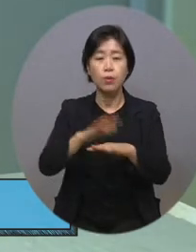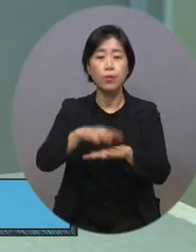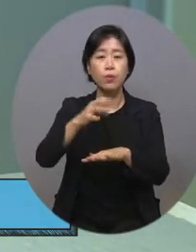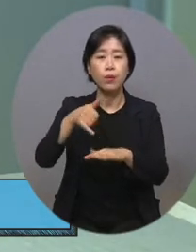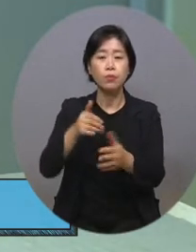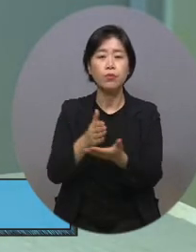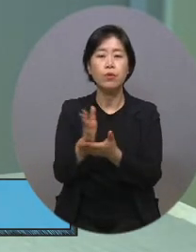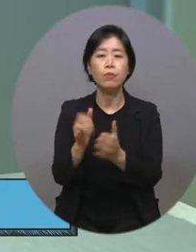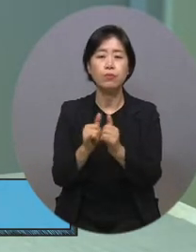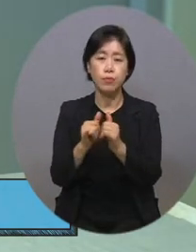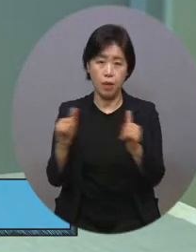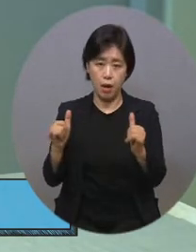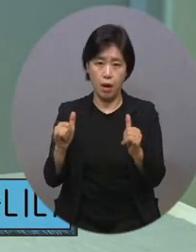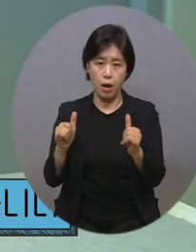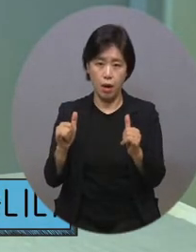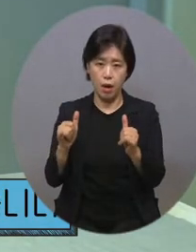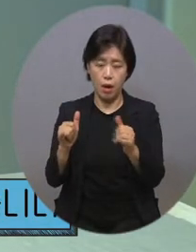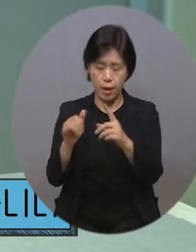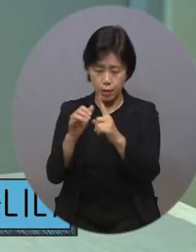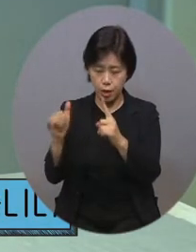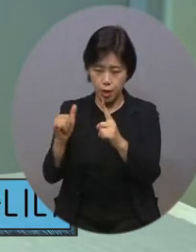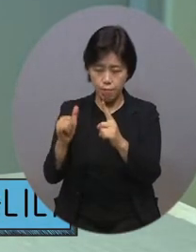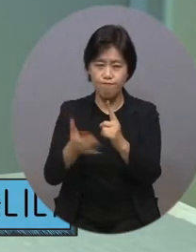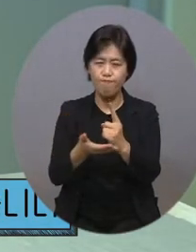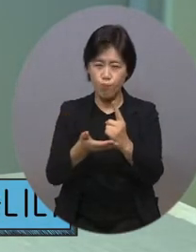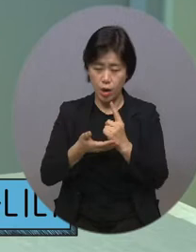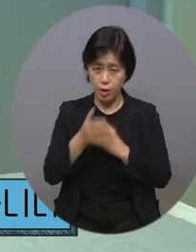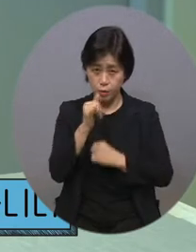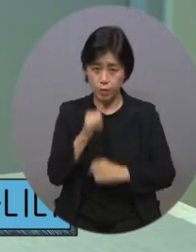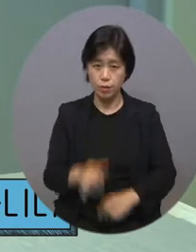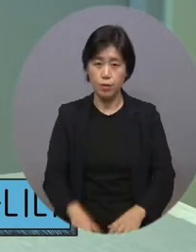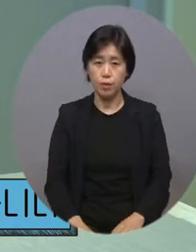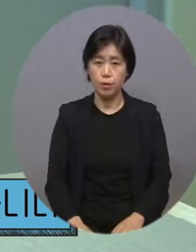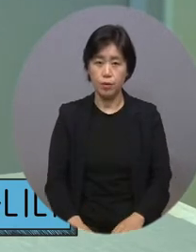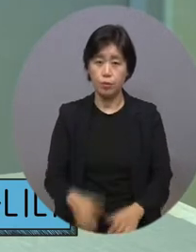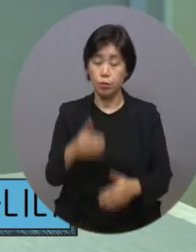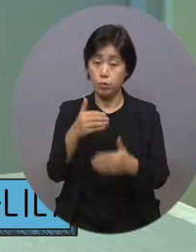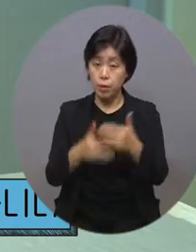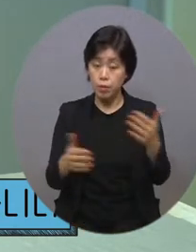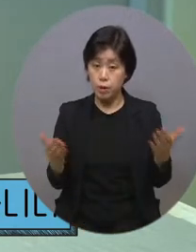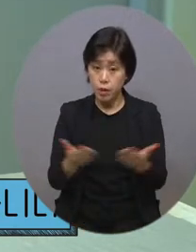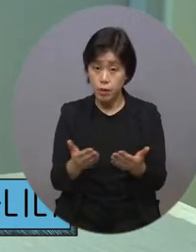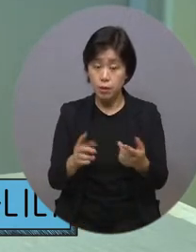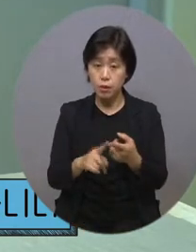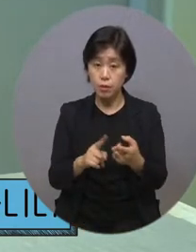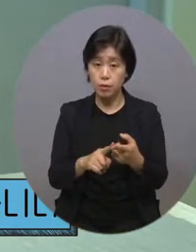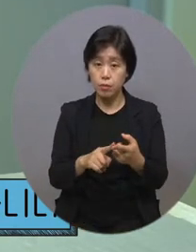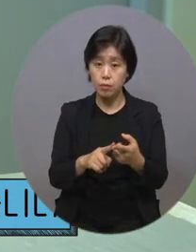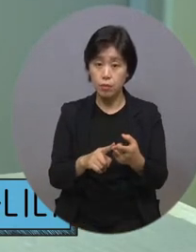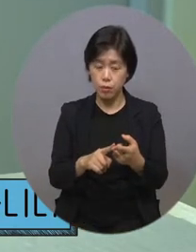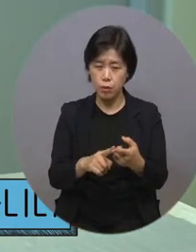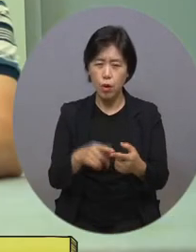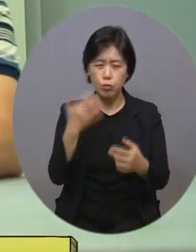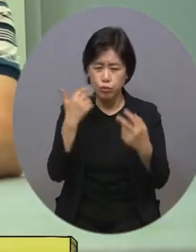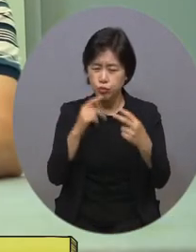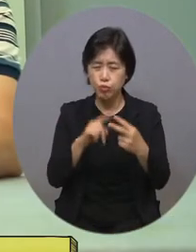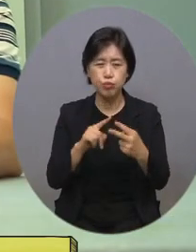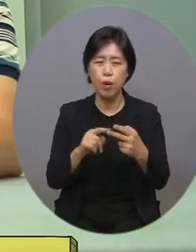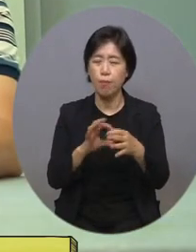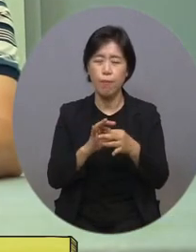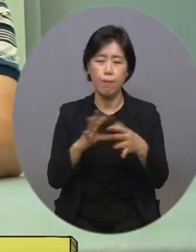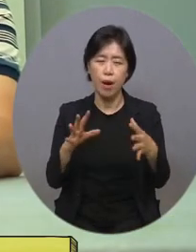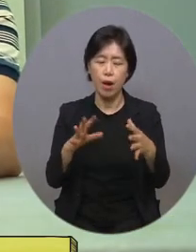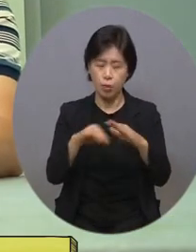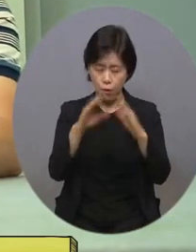전문가 한 분은 별도로 계시고 나머지 부분들은 장애인과 같이 같은 일을 하고 있습니다. 지금